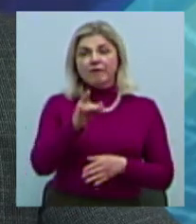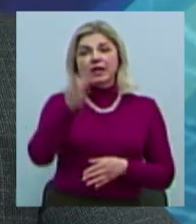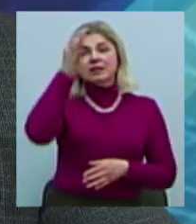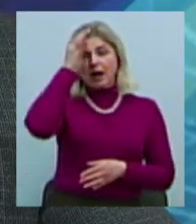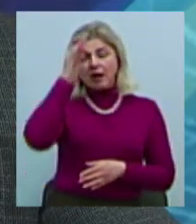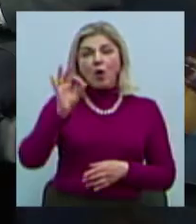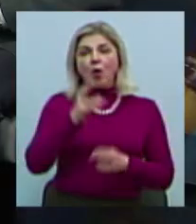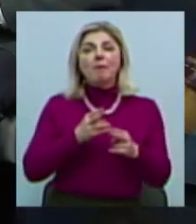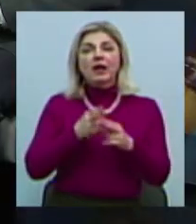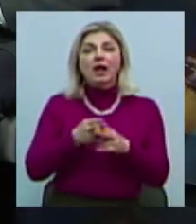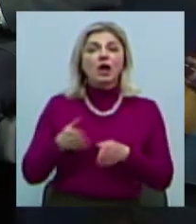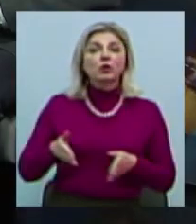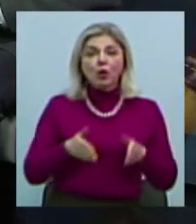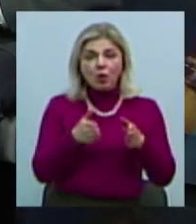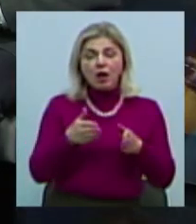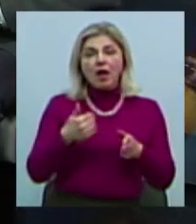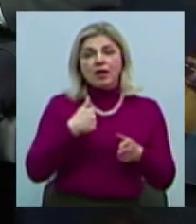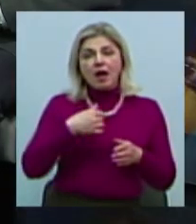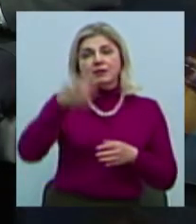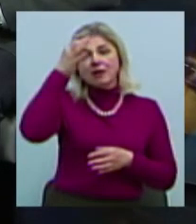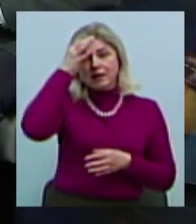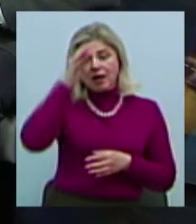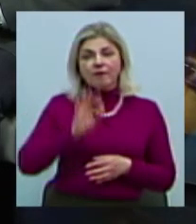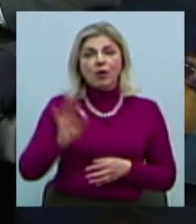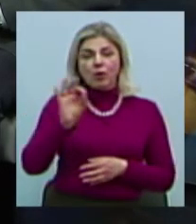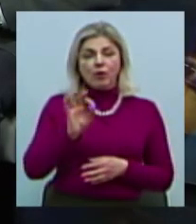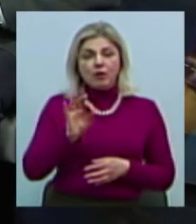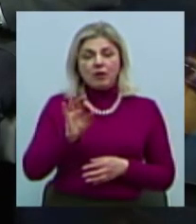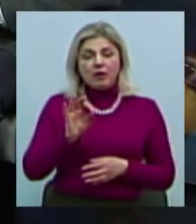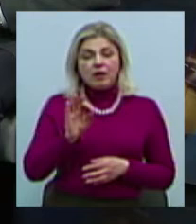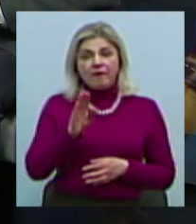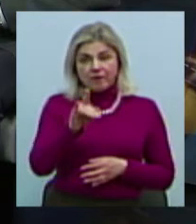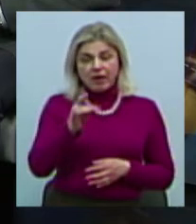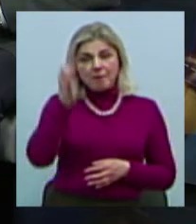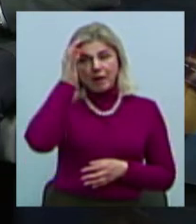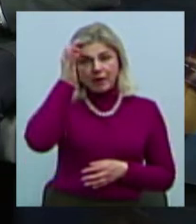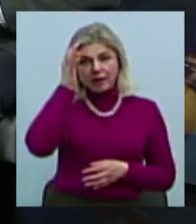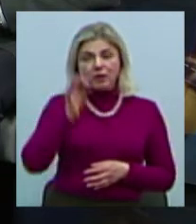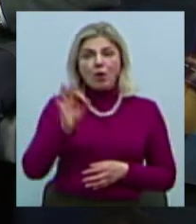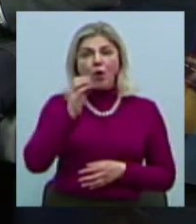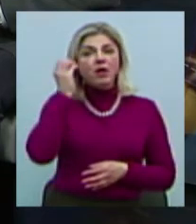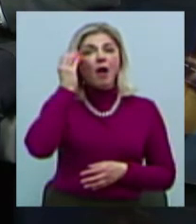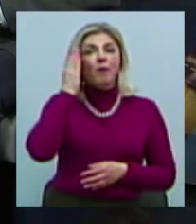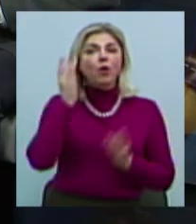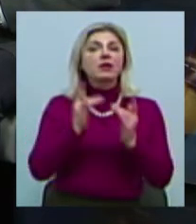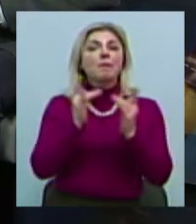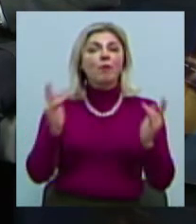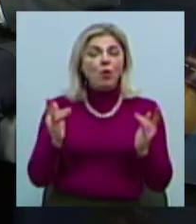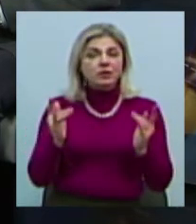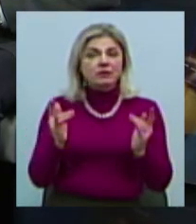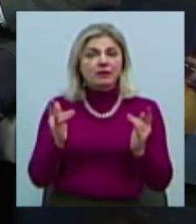дорогу. Вы задали про такую возможность перекрыть дороги, я задав... Ви, напевно, пам'ятаєте, от знову про японський міст, так званий. Тобто